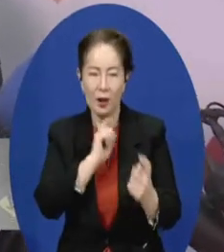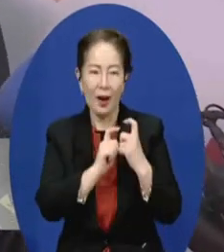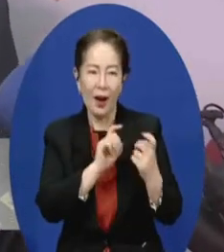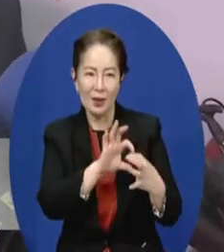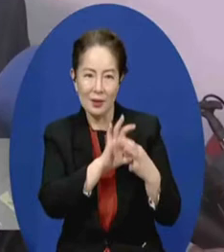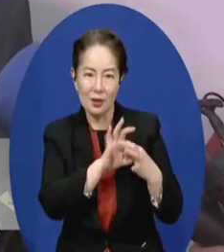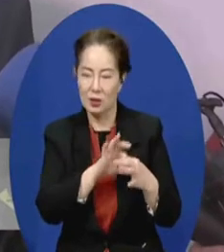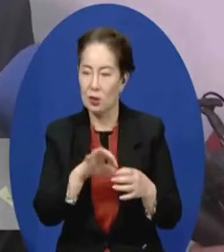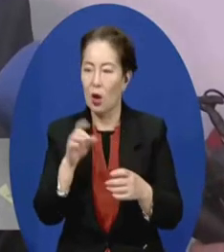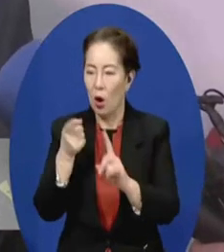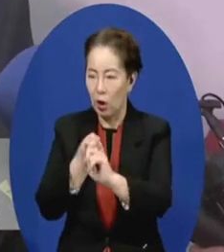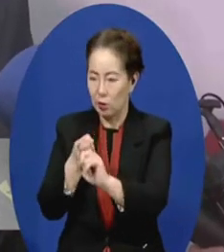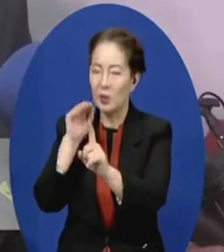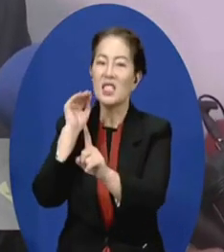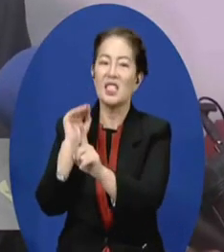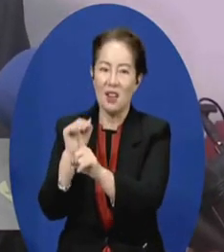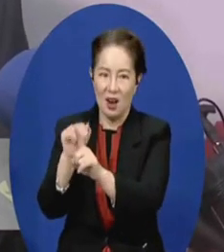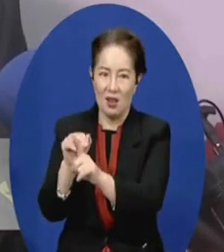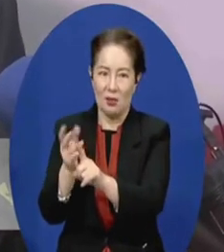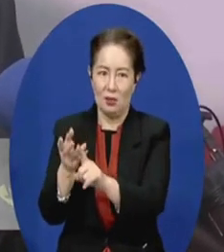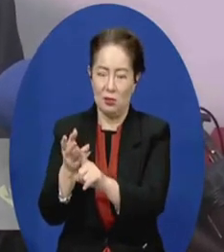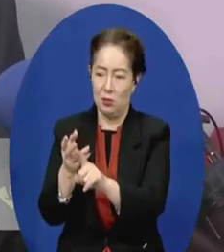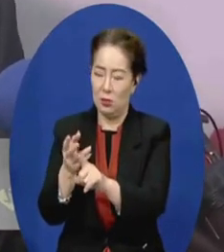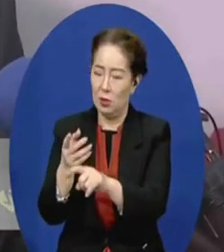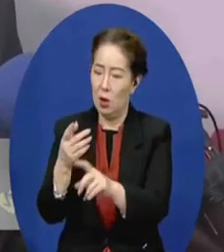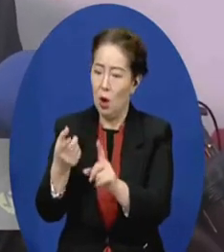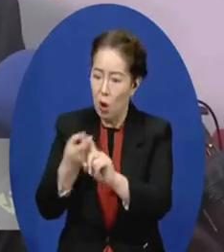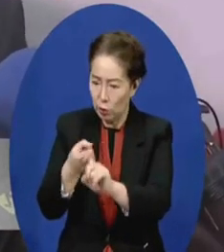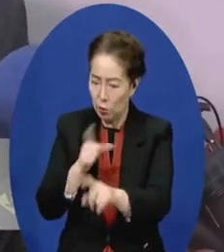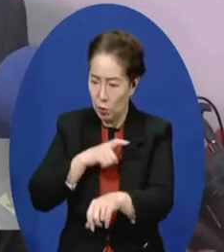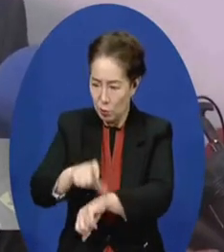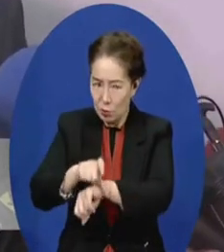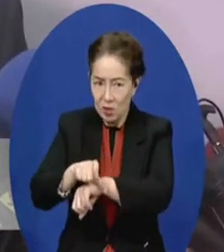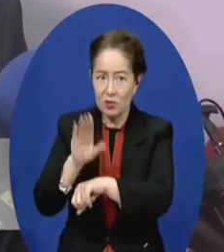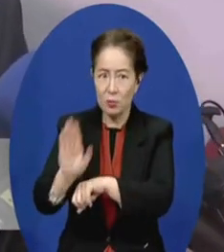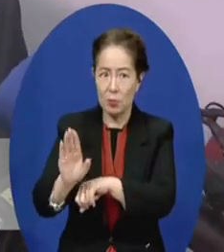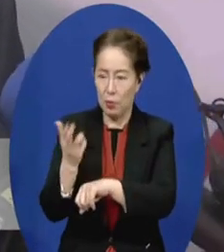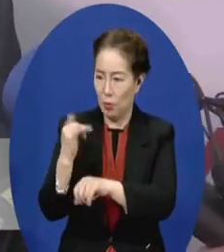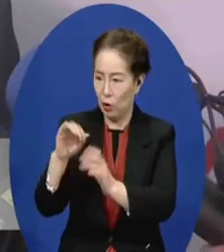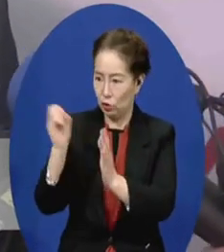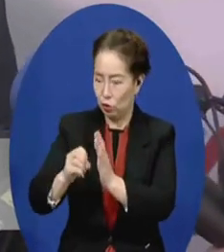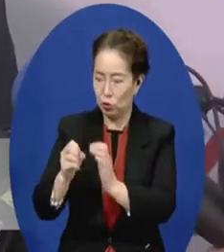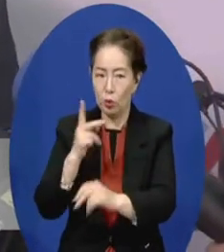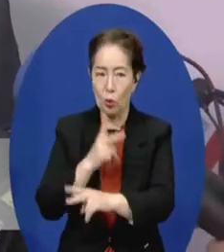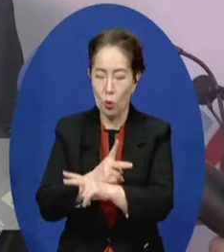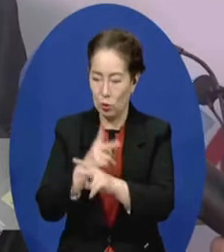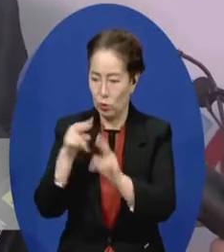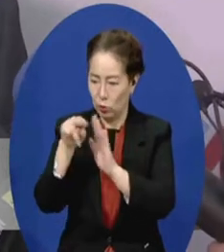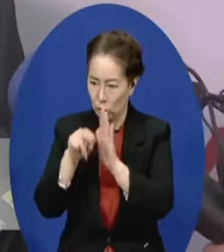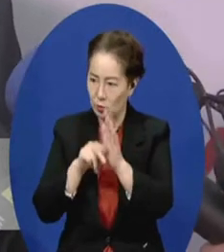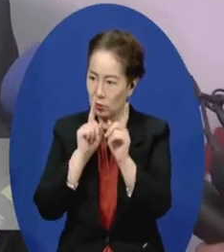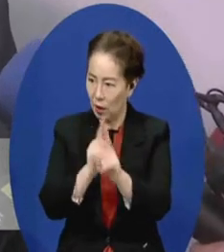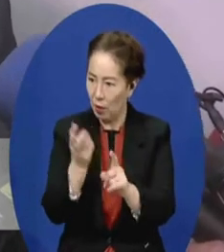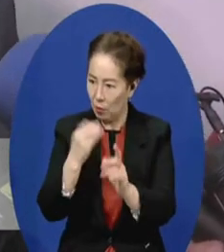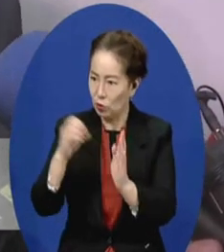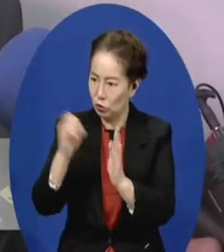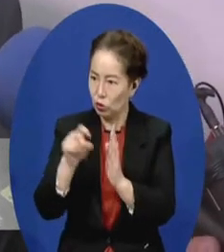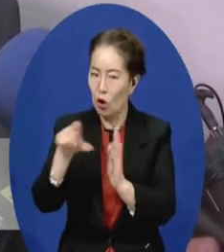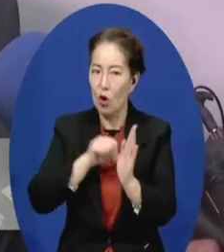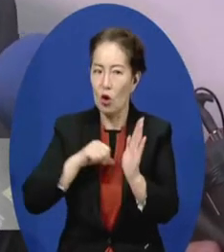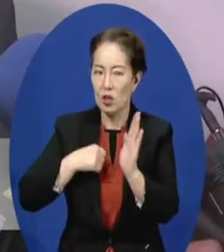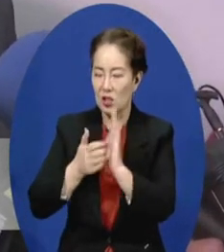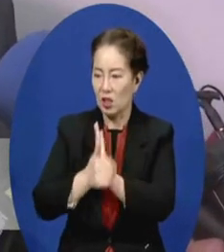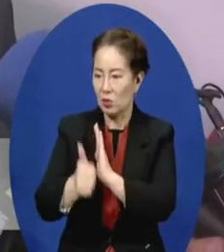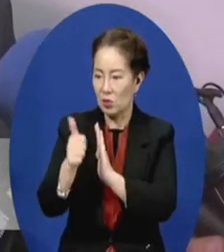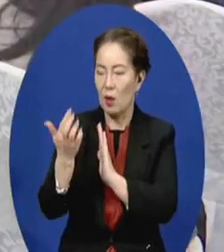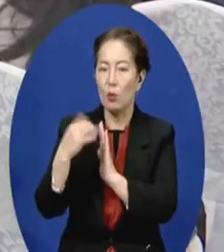харилцана. Тэр холбоонд шаардлага тавина. Холбоо жинхэнэ мэрэгжлийн бол мэрэгжлийн байх ёстой, хууль дурмаа биелүүлдэг байх ёстой, өөртөө чадвардаг